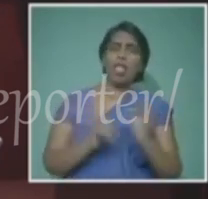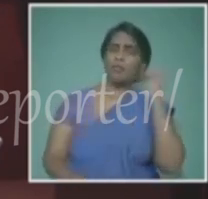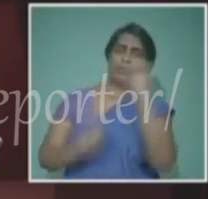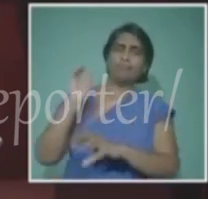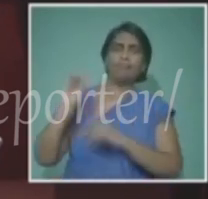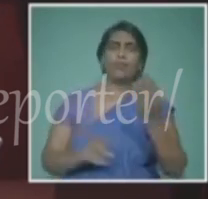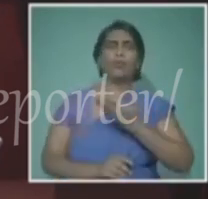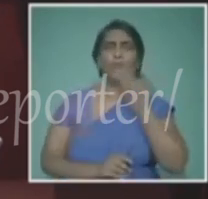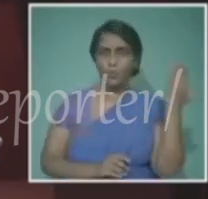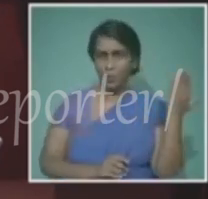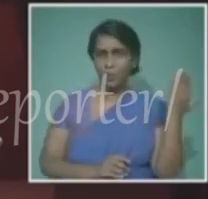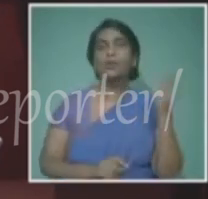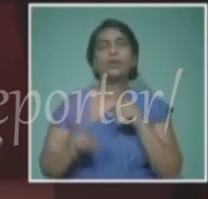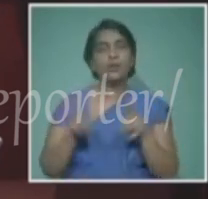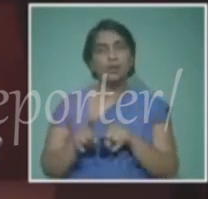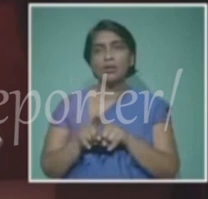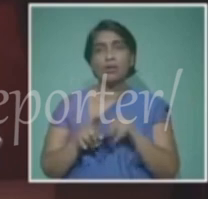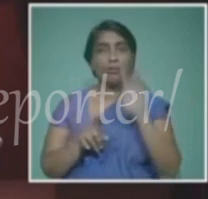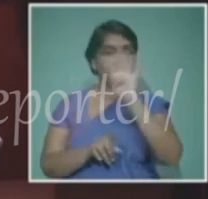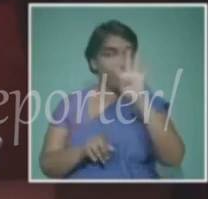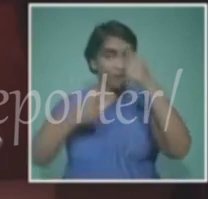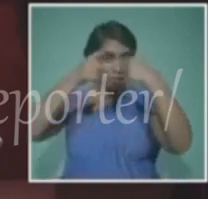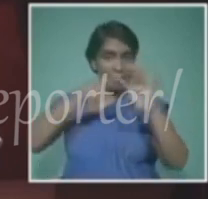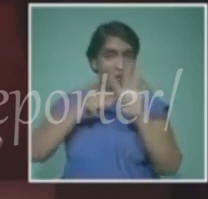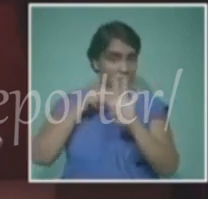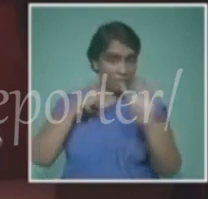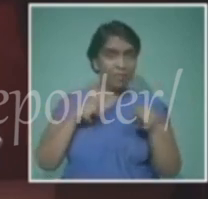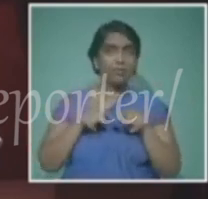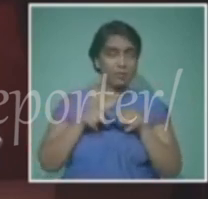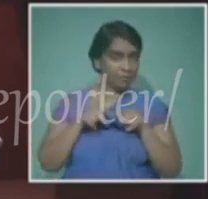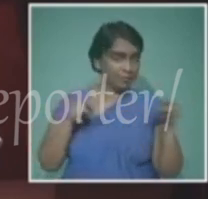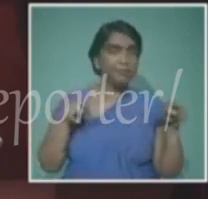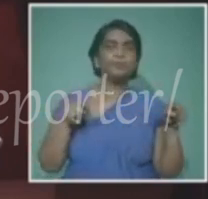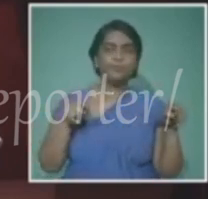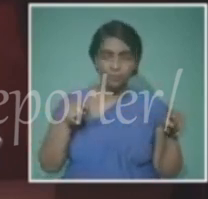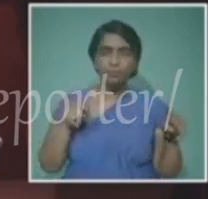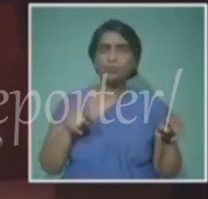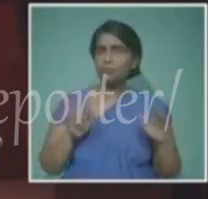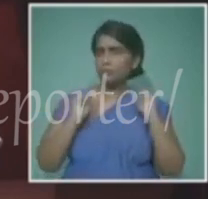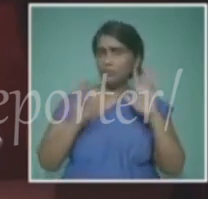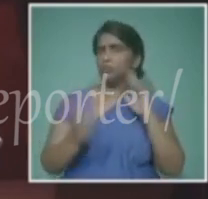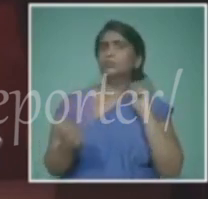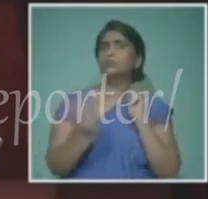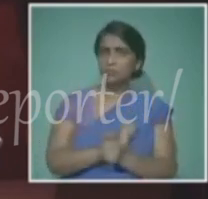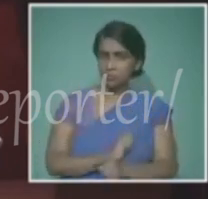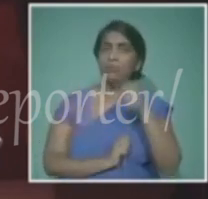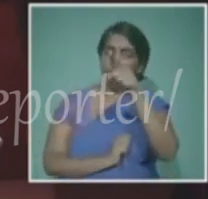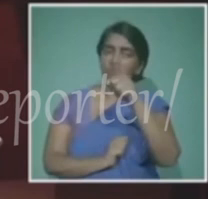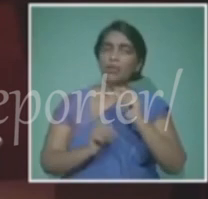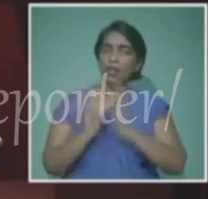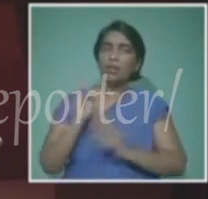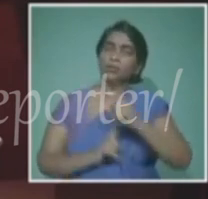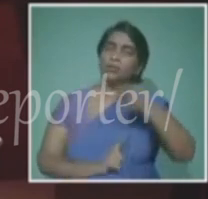පුළුවන්. ඒ නිසා සෙක්ෂන් 44 එකේ 44 වෙනි සෙක්ෂන් එකේ සාධනීය වෙනසක් සිද්ධ කරන්නට මෙතුමා එකතු